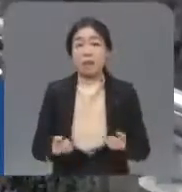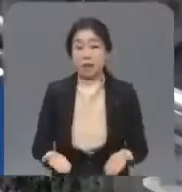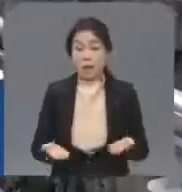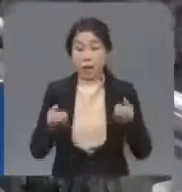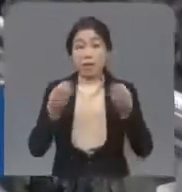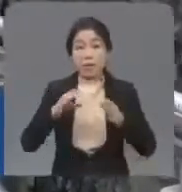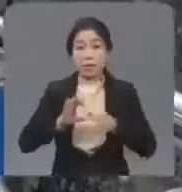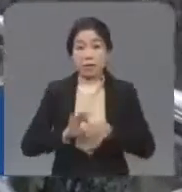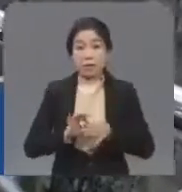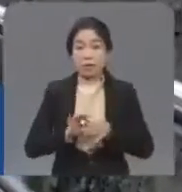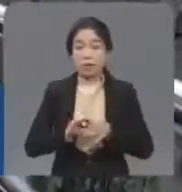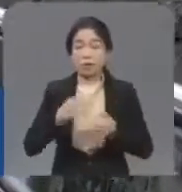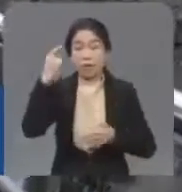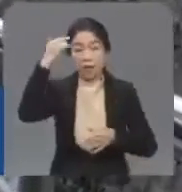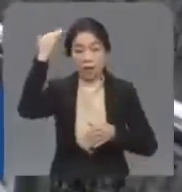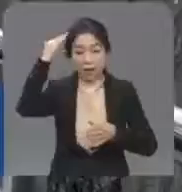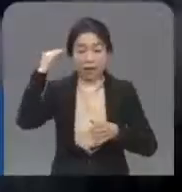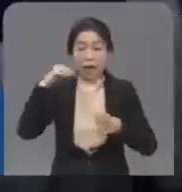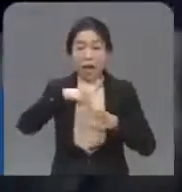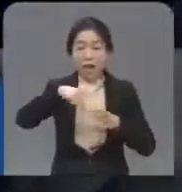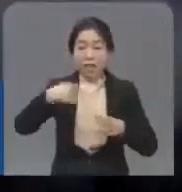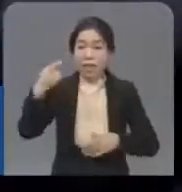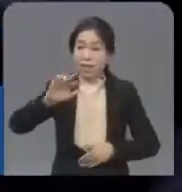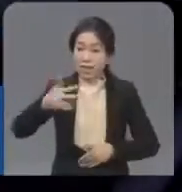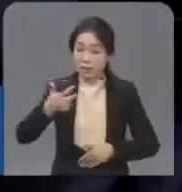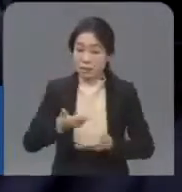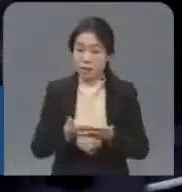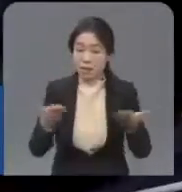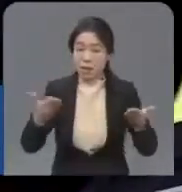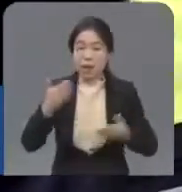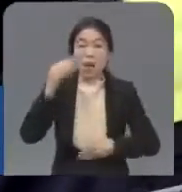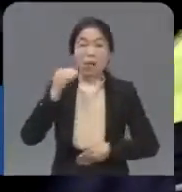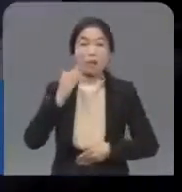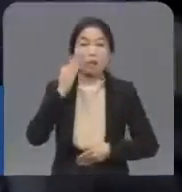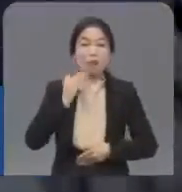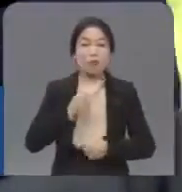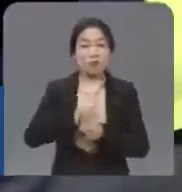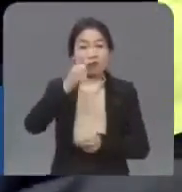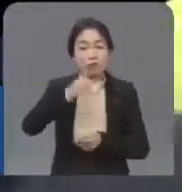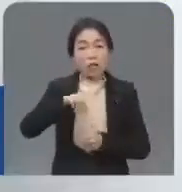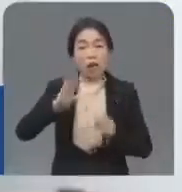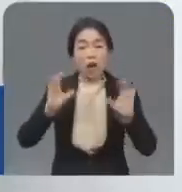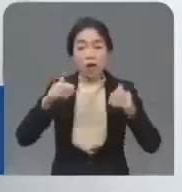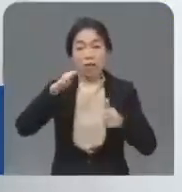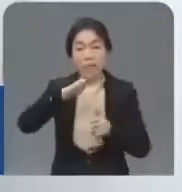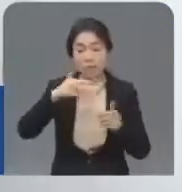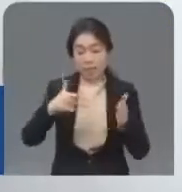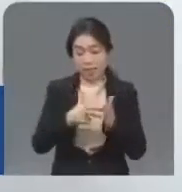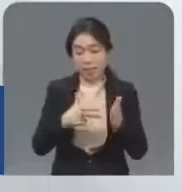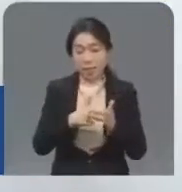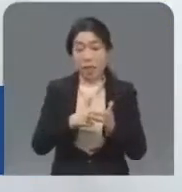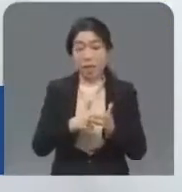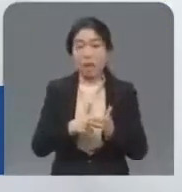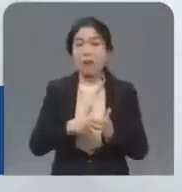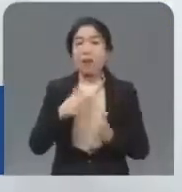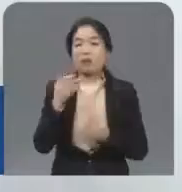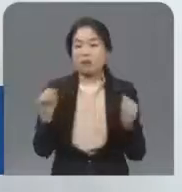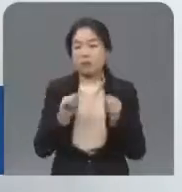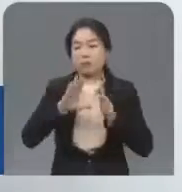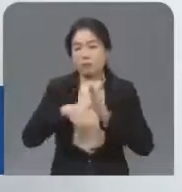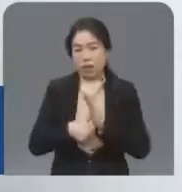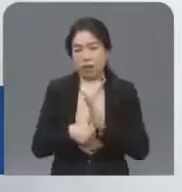통해서 연탄 700장 배달과 함께 초록우산 어린이재단 광주지역본부에 겨울철 난방 취약계층을 위한